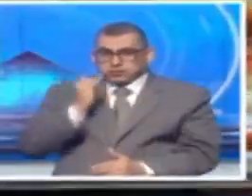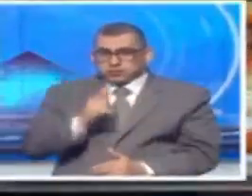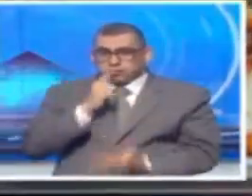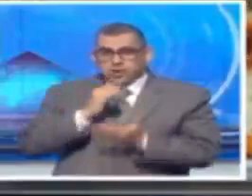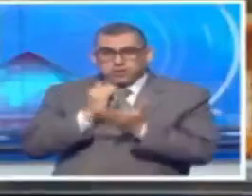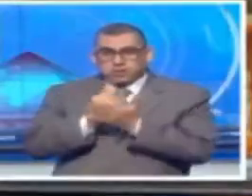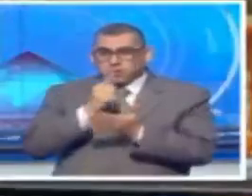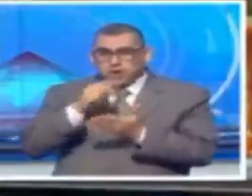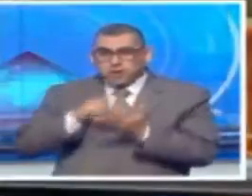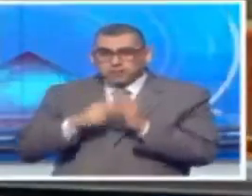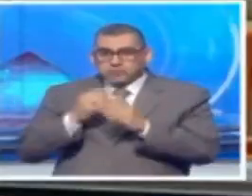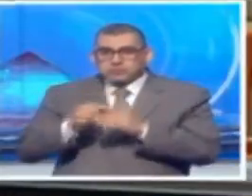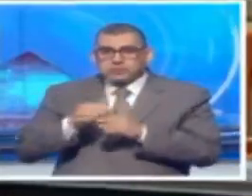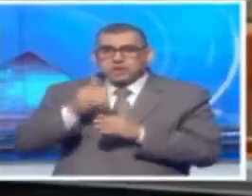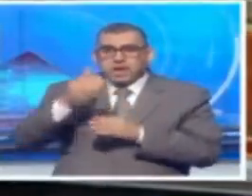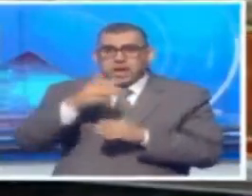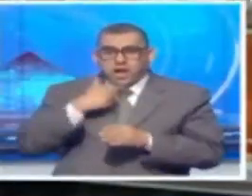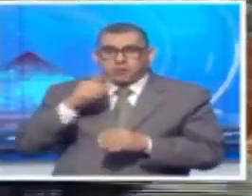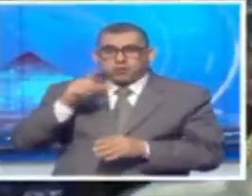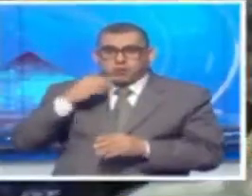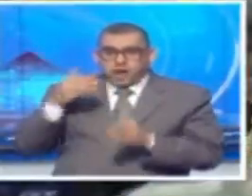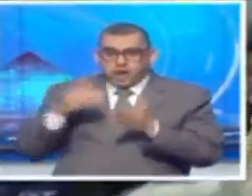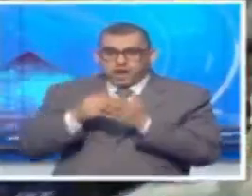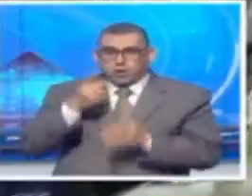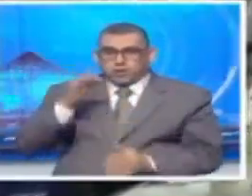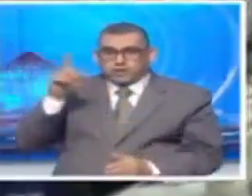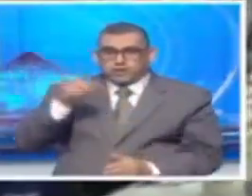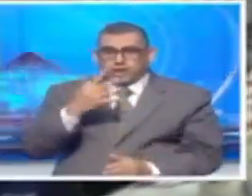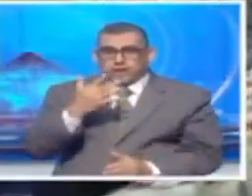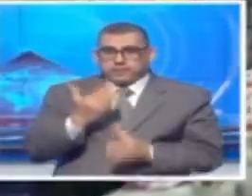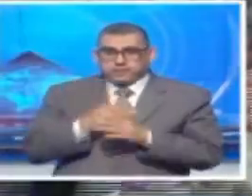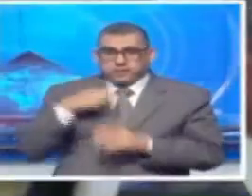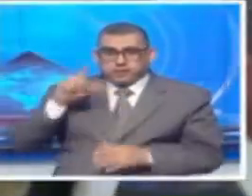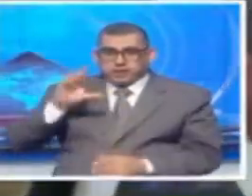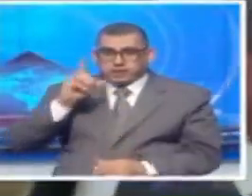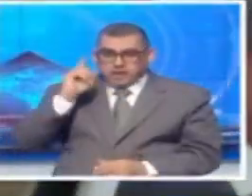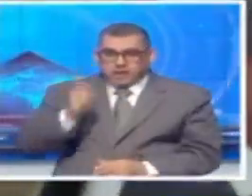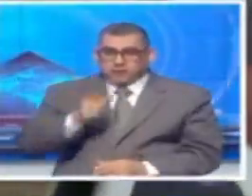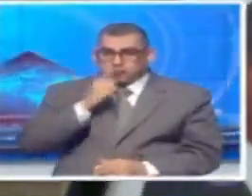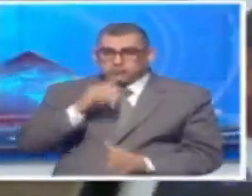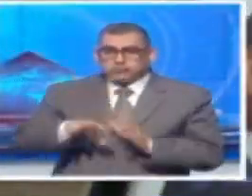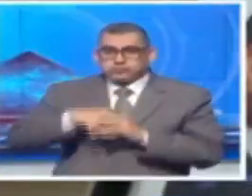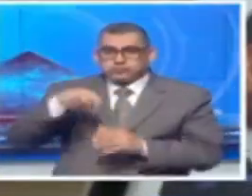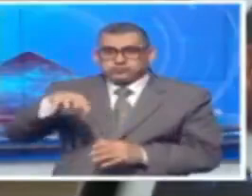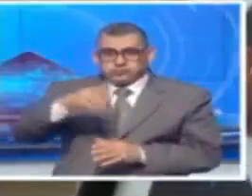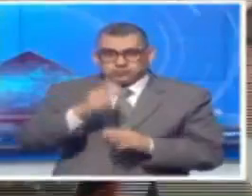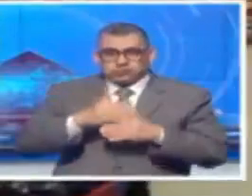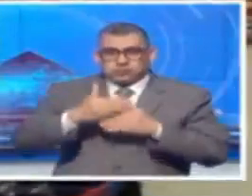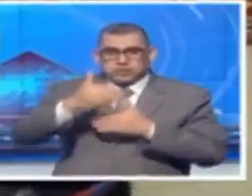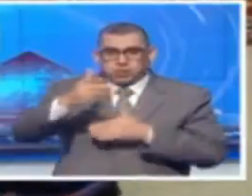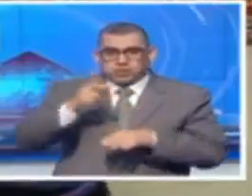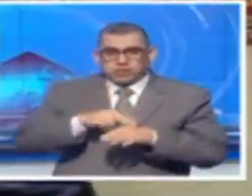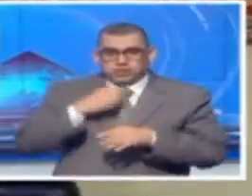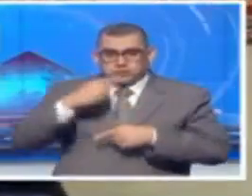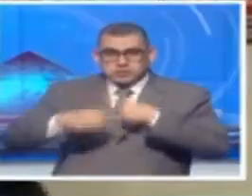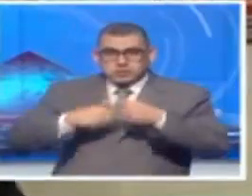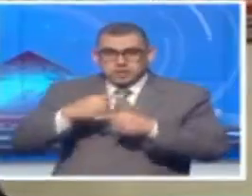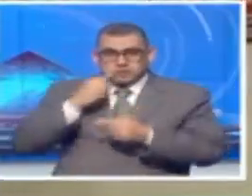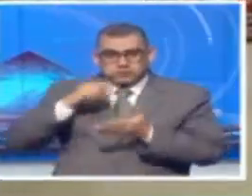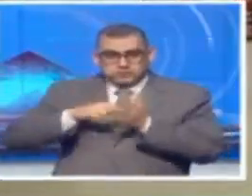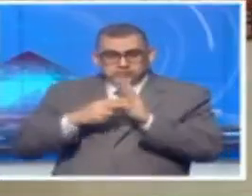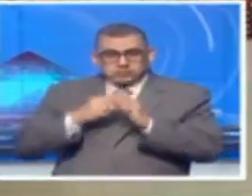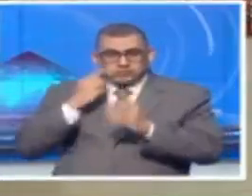تم مد فترتها حتى نهاية الشهر الجاري، تنفيذا لتوجيهات السيد الرئيس عبد الفتاح السيسي رئيس الجمهورية باستمرار